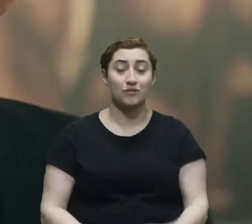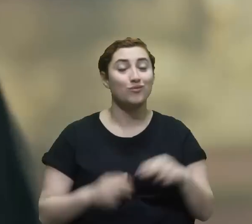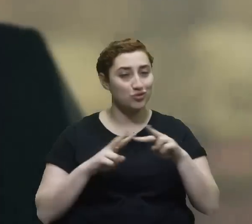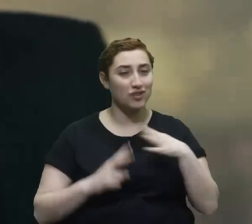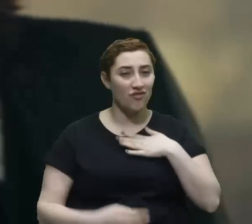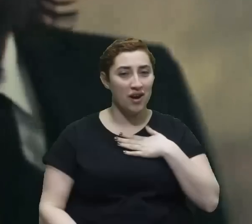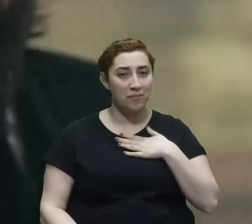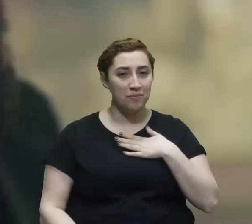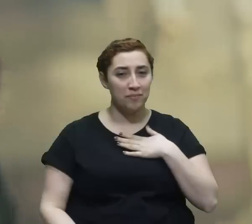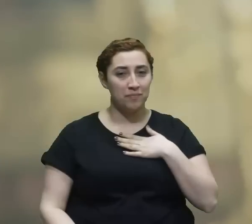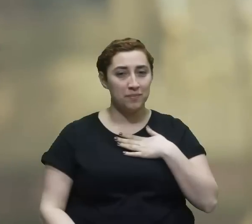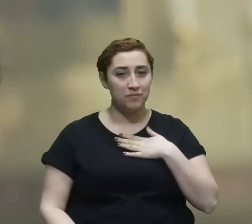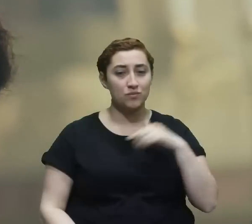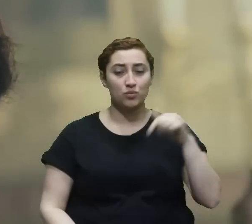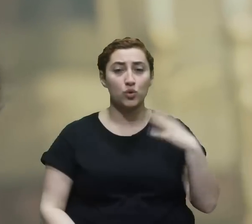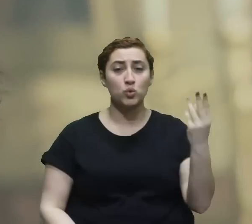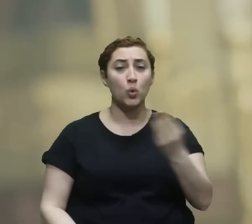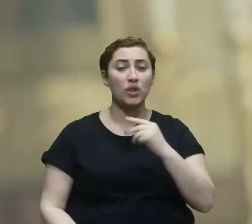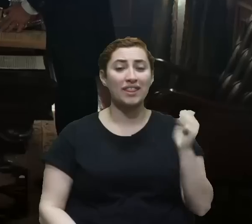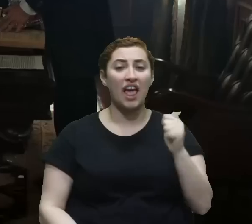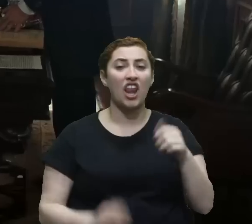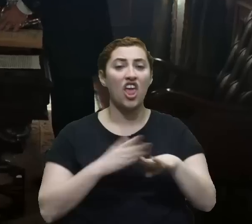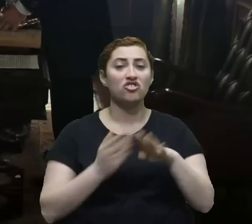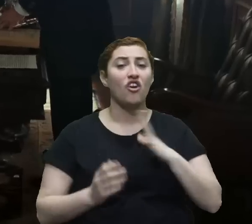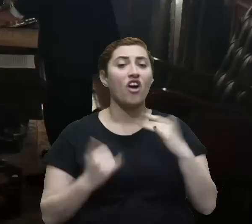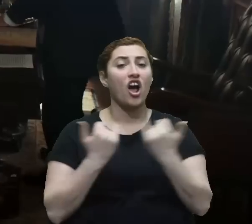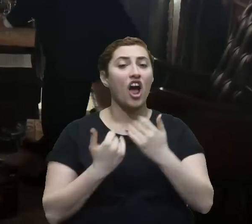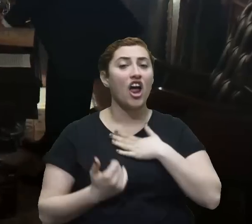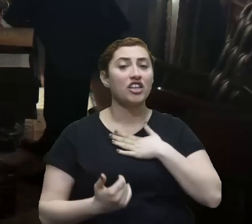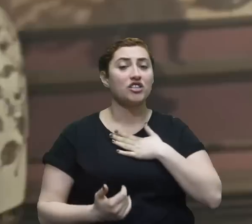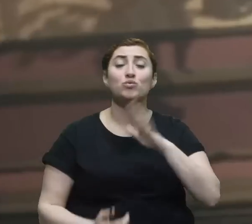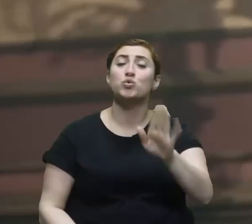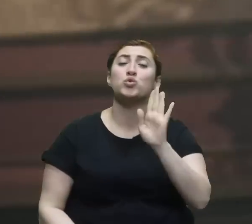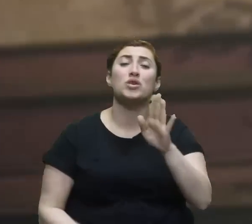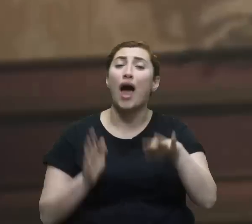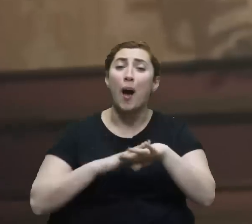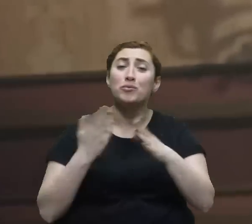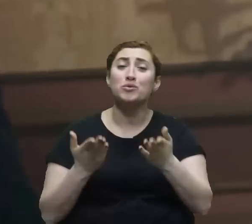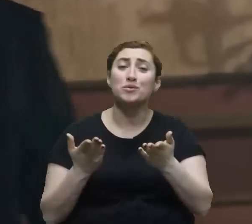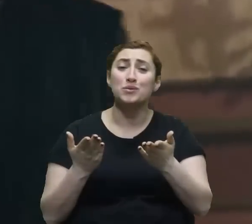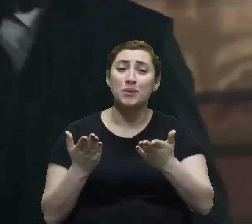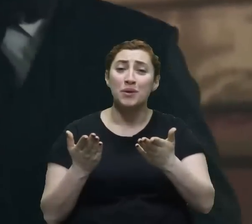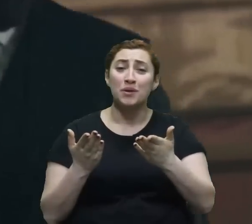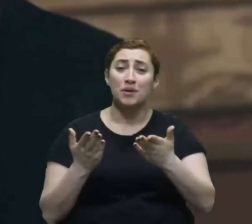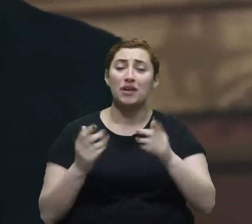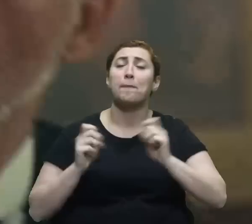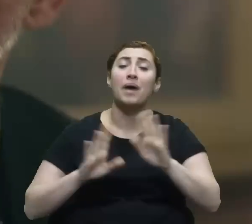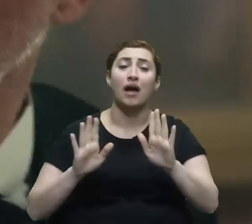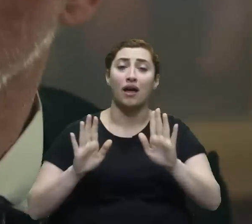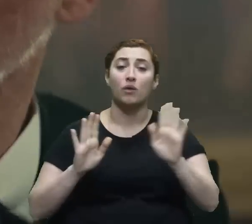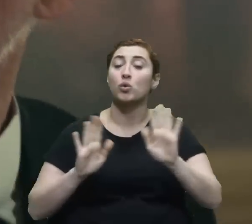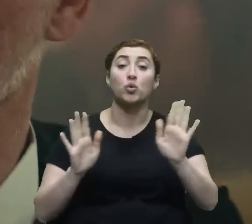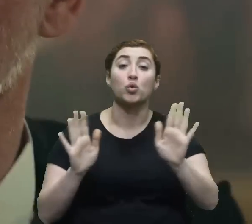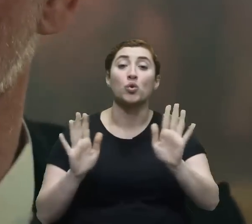Mustafa'm. Burada bir sürü değerli şey var kardeş. Dur ne yapıyorsun? Ali Çin'i vazoyu havada yapma.